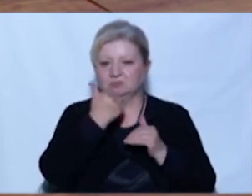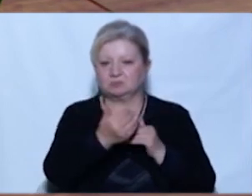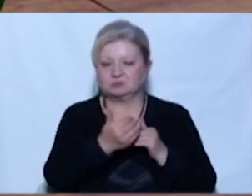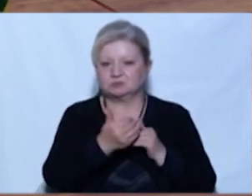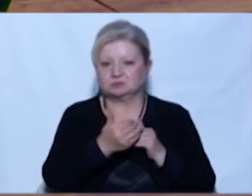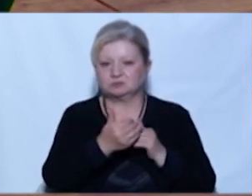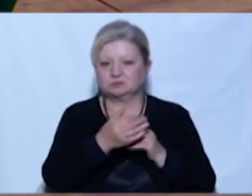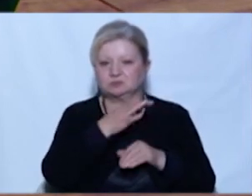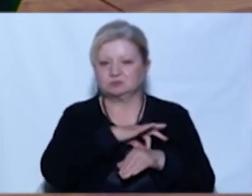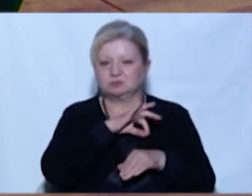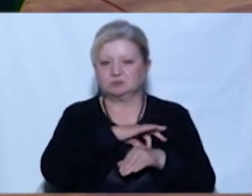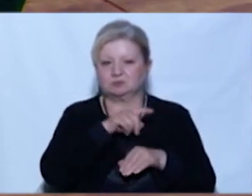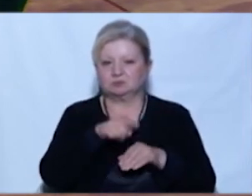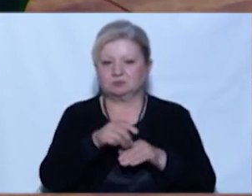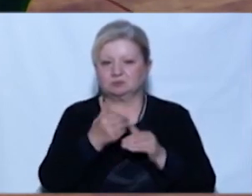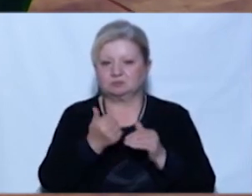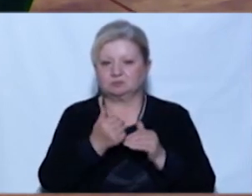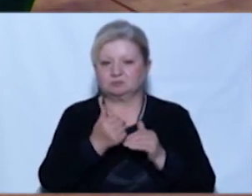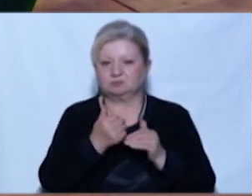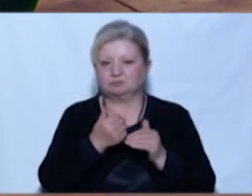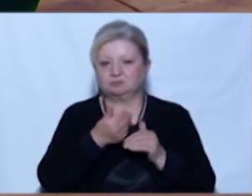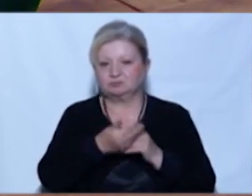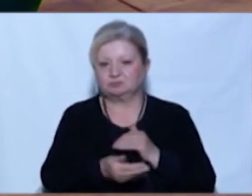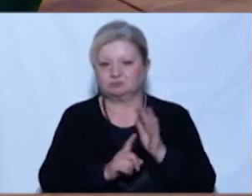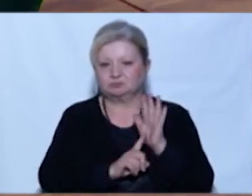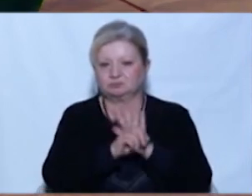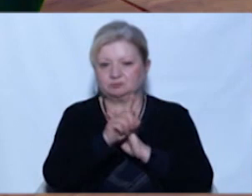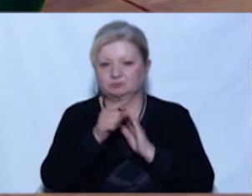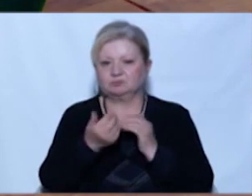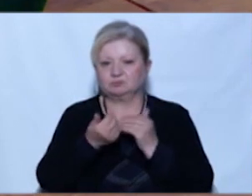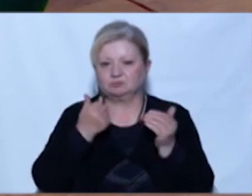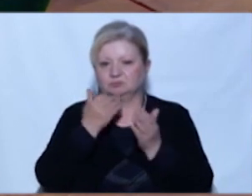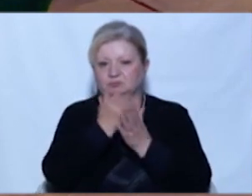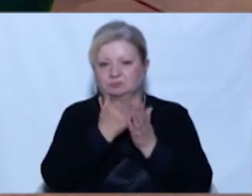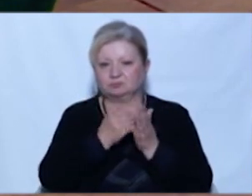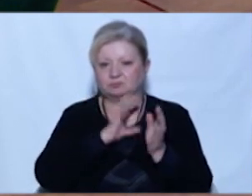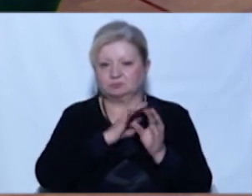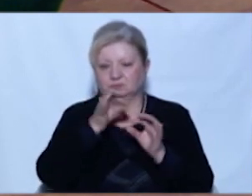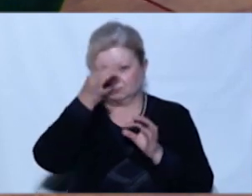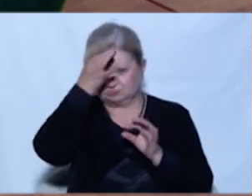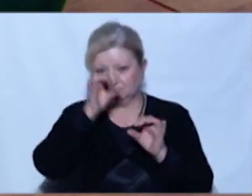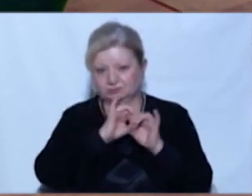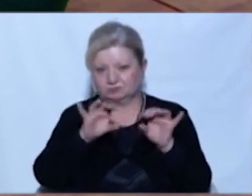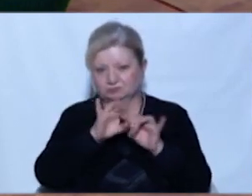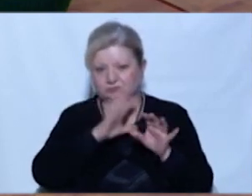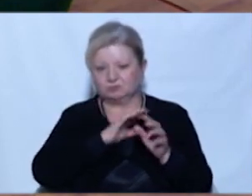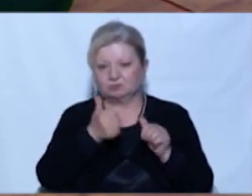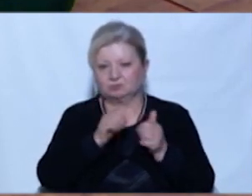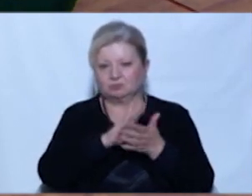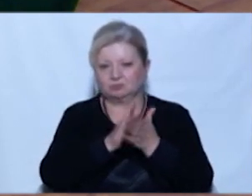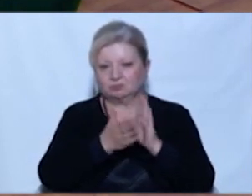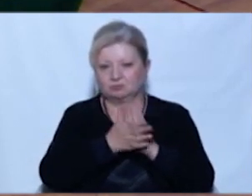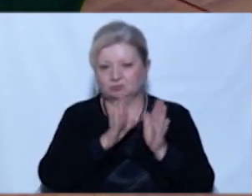Çoda şoridan rom da uyuzgut. Çünkü ve cene kavgatilibşi vaksine, tramdgomari oba iko metramete